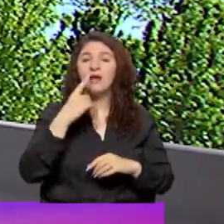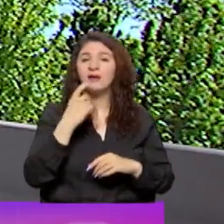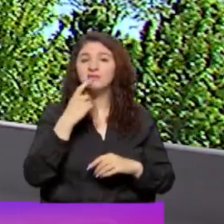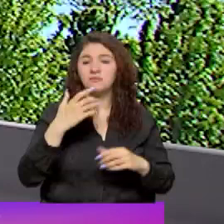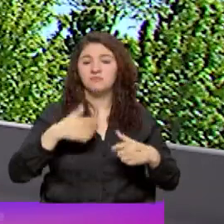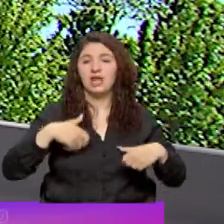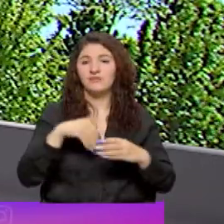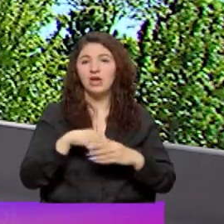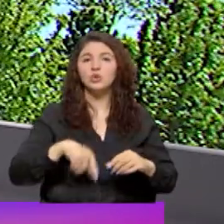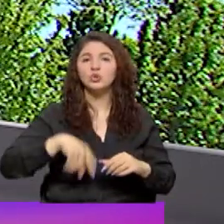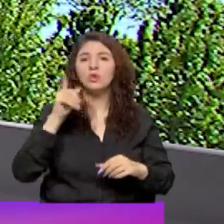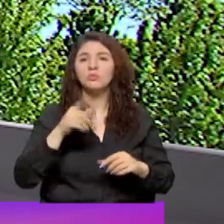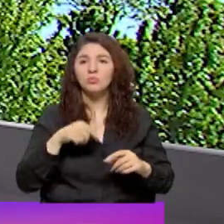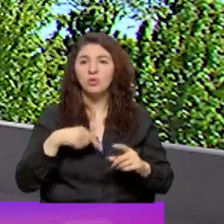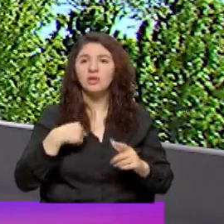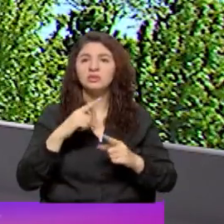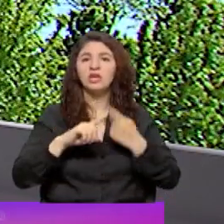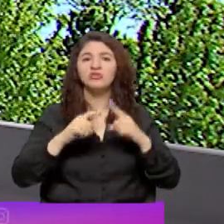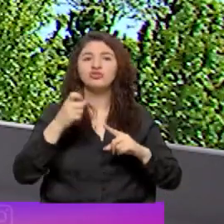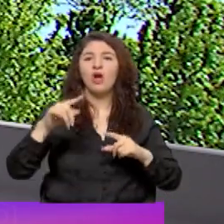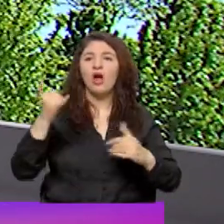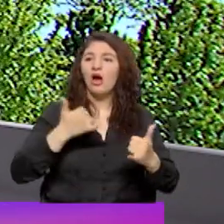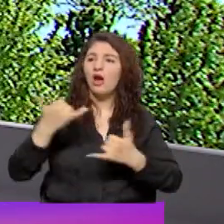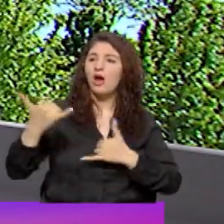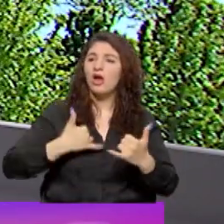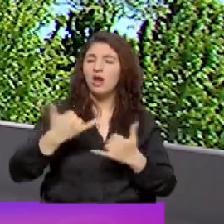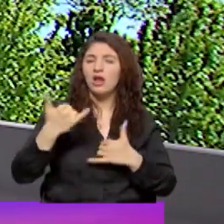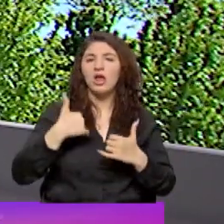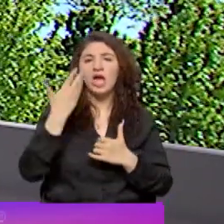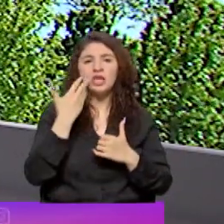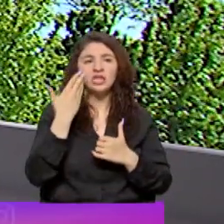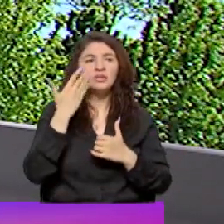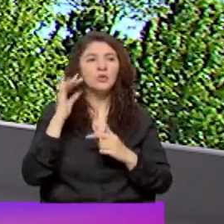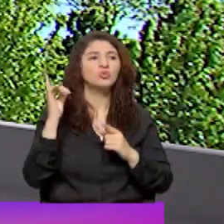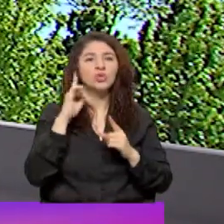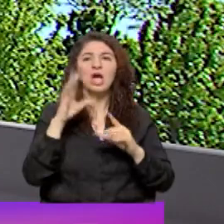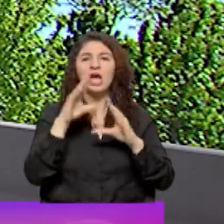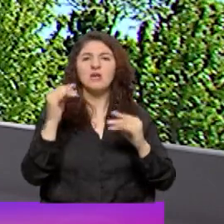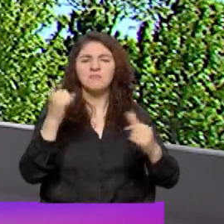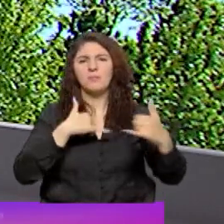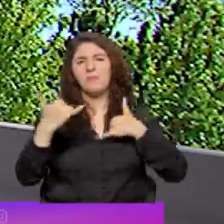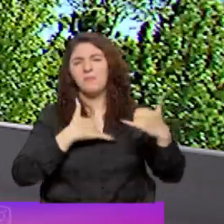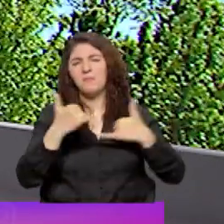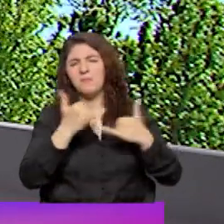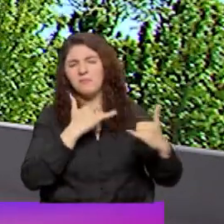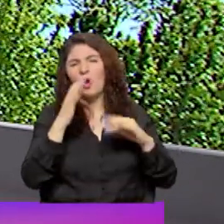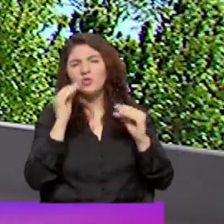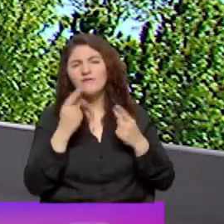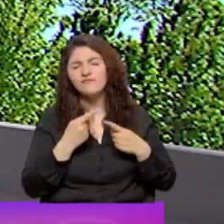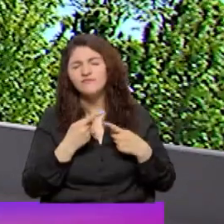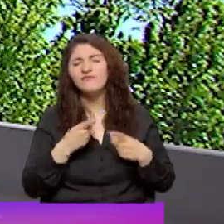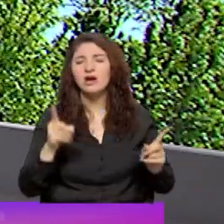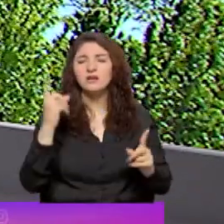öneride bulundu gün boyu beni siyasiler aradılar bu izleyen izlemeyen duyan Herkes o kadar